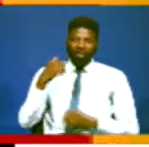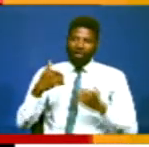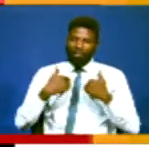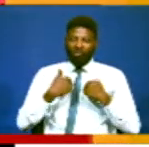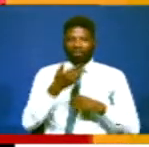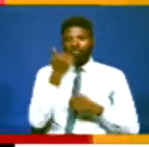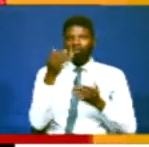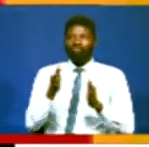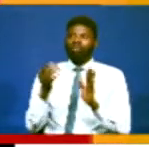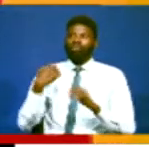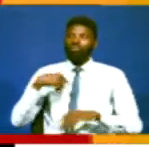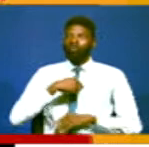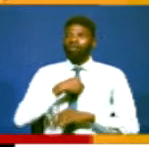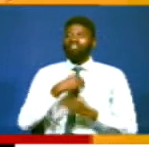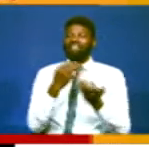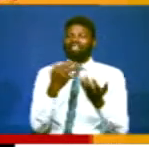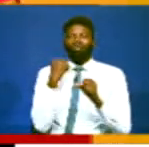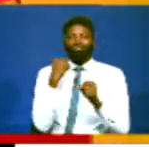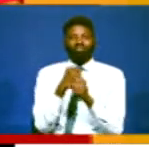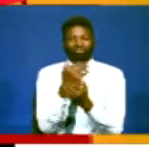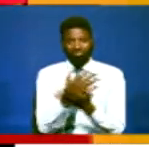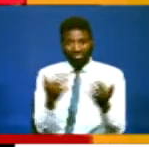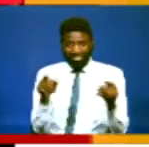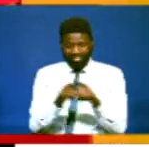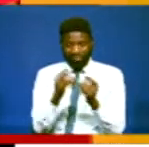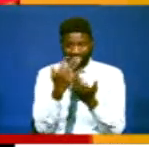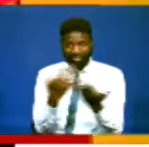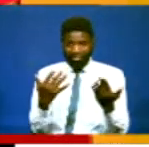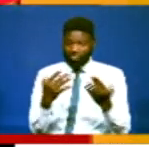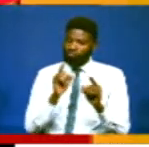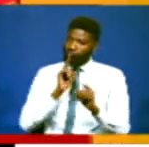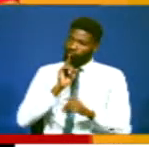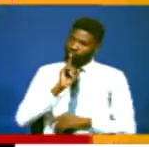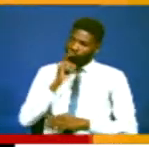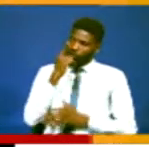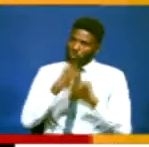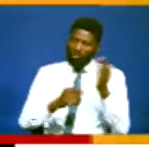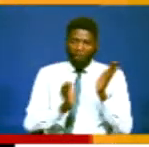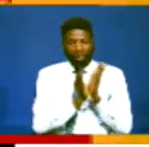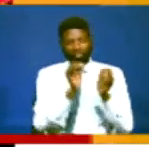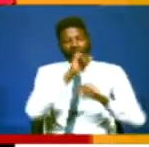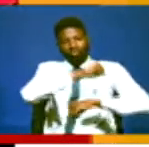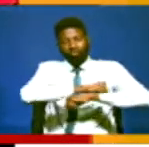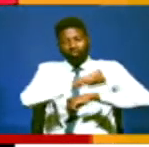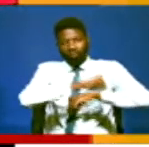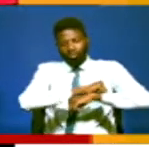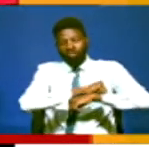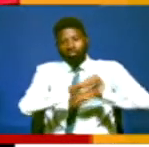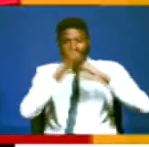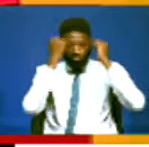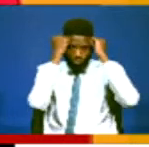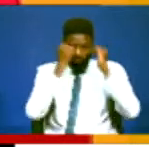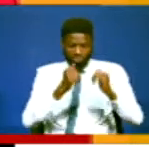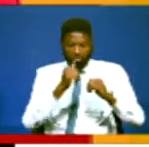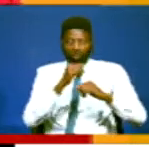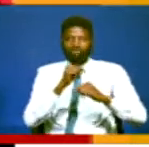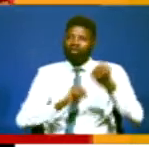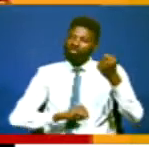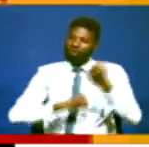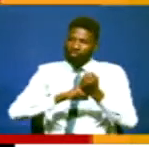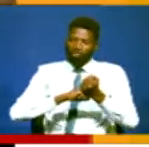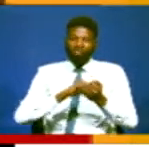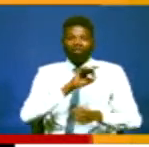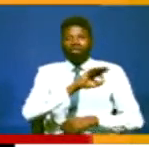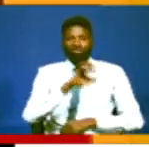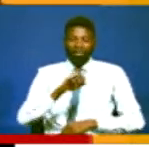kufanya mambo, hata haya mambo wanasema watoto katika shule za umma watalipiwa pesa. Kwa mtazamo wangu, sidhani kwamba sisi